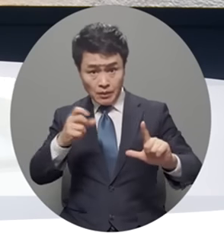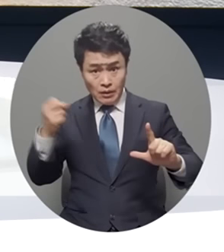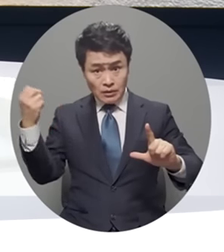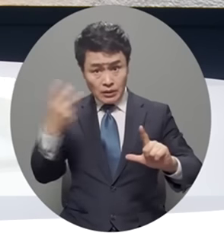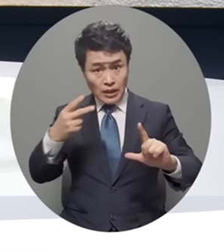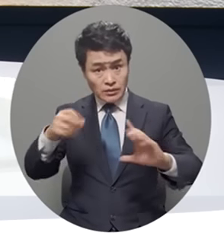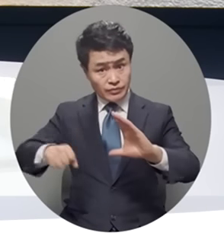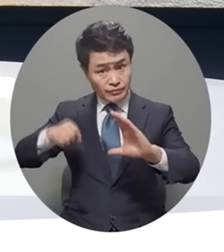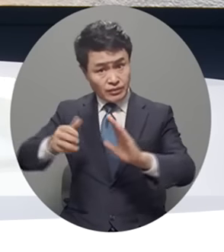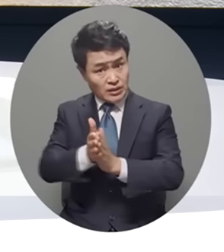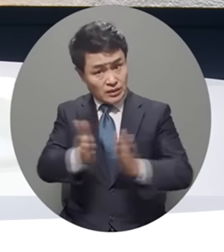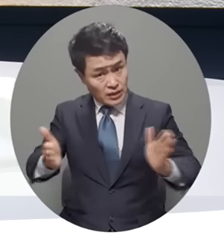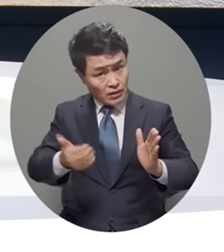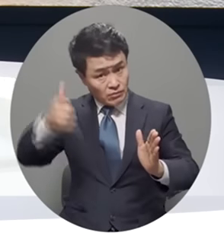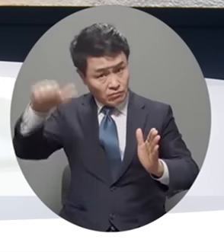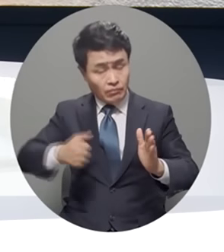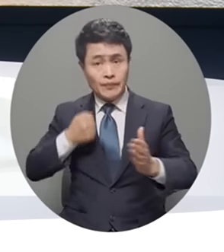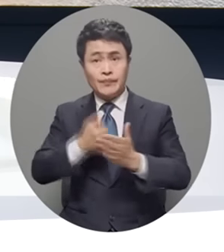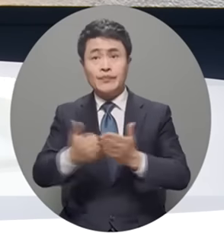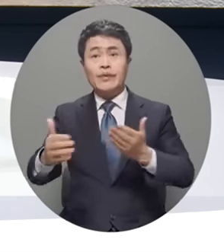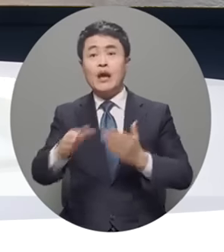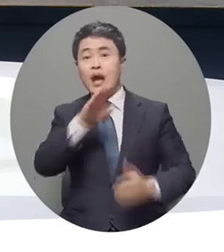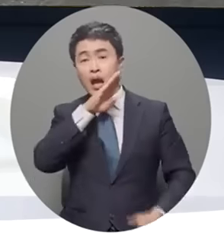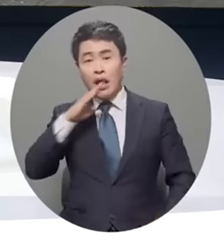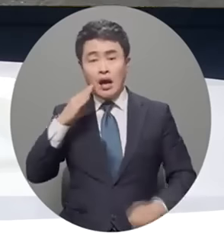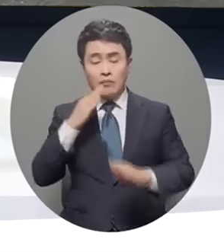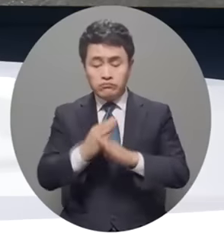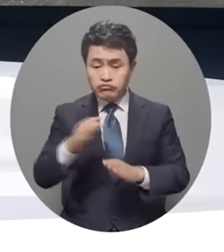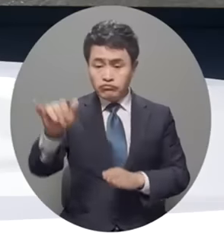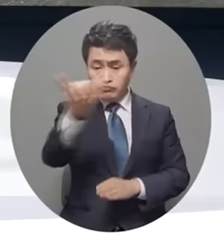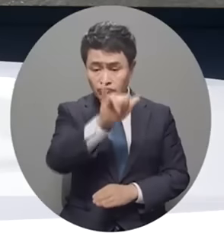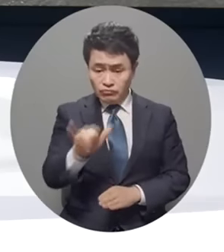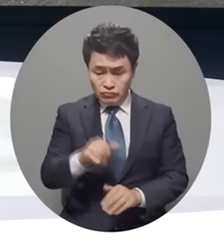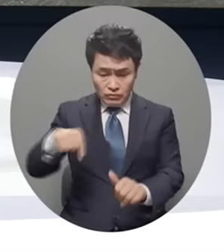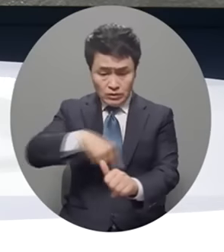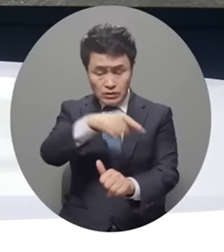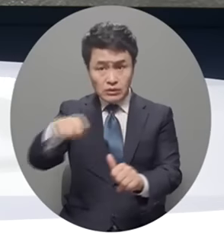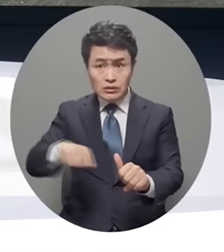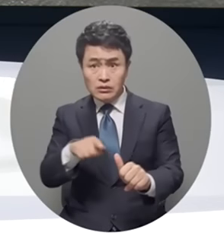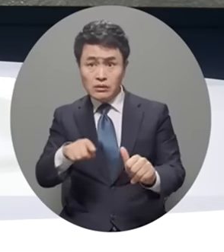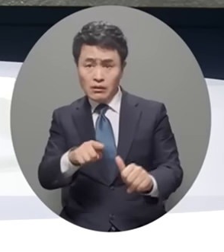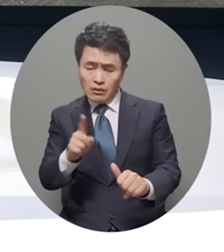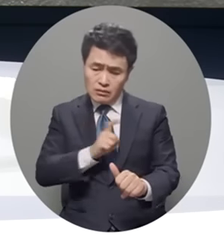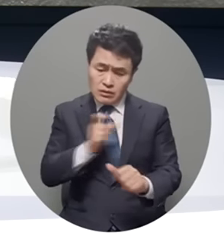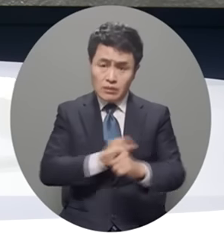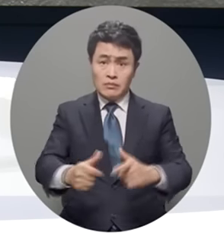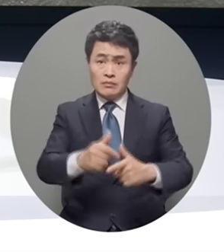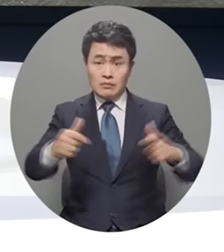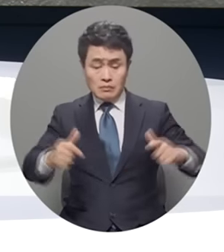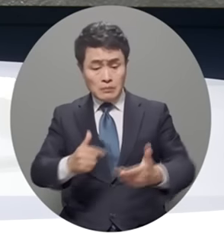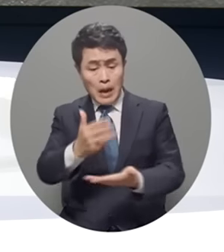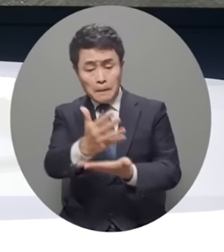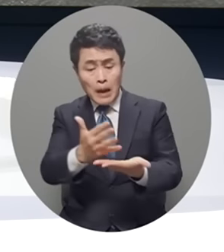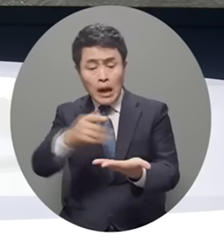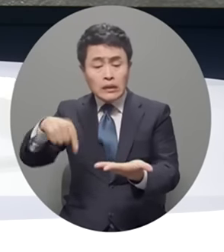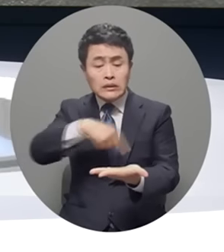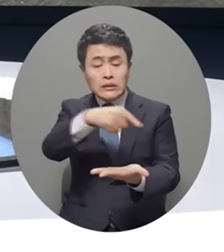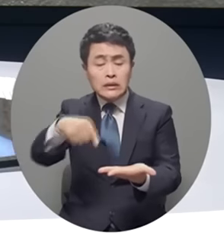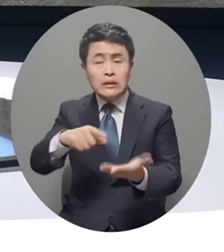여부를 결정할 계획인데요. 남북의 긴장관계가 높아지며 접경 지역 주민들의 불안감도 높아지고 있습니다.